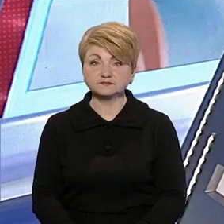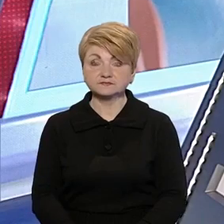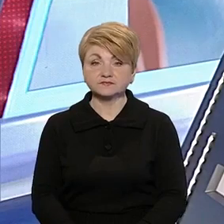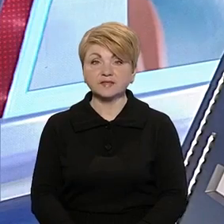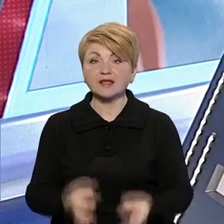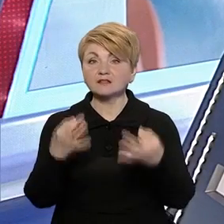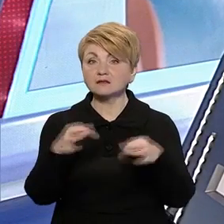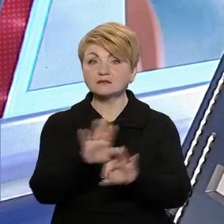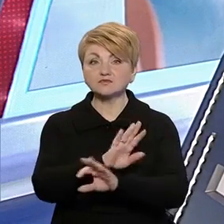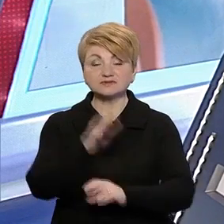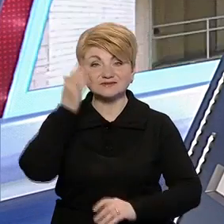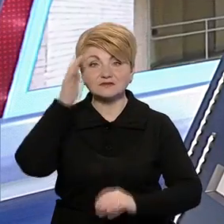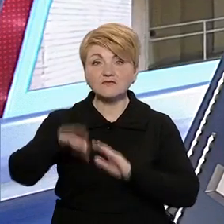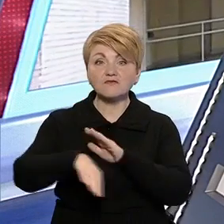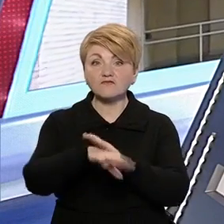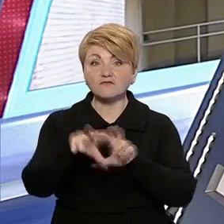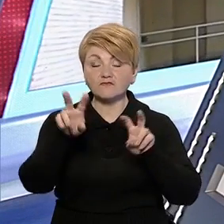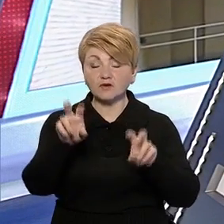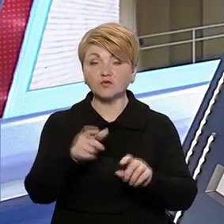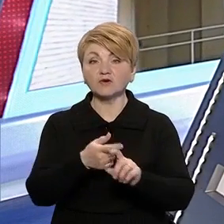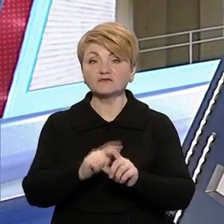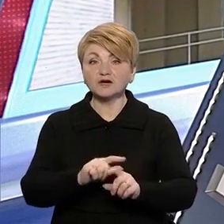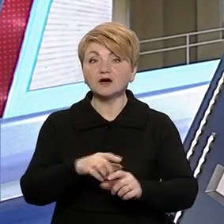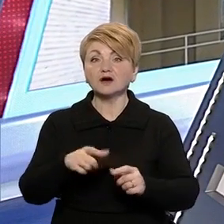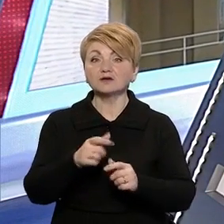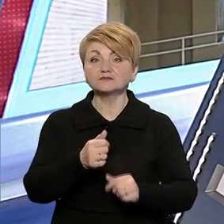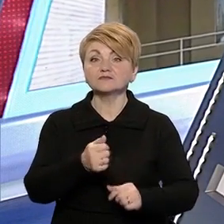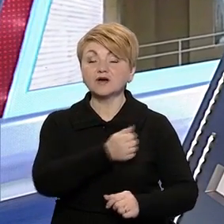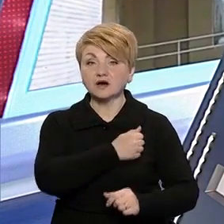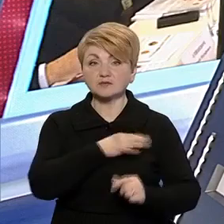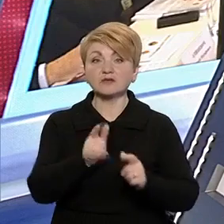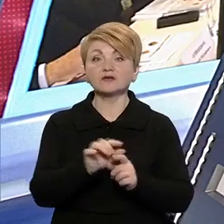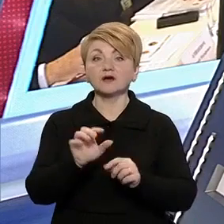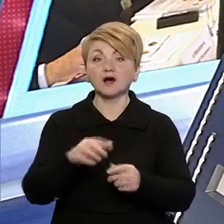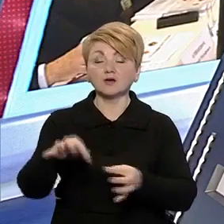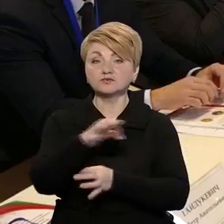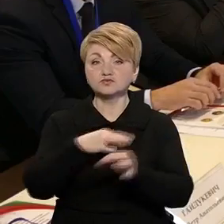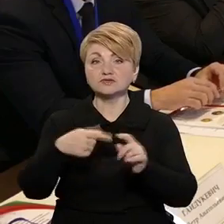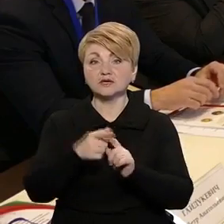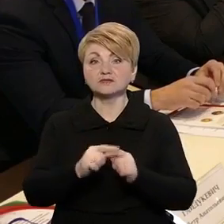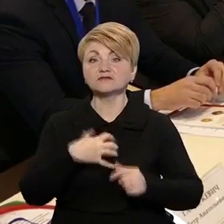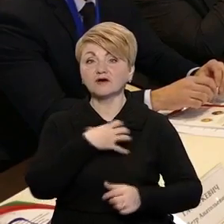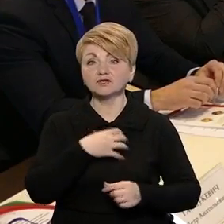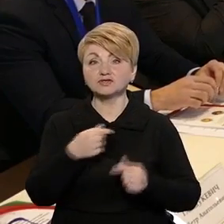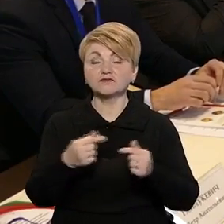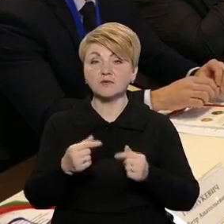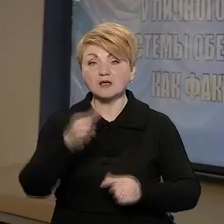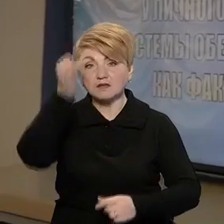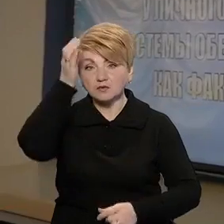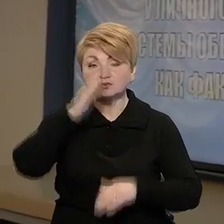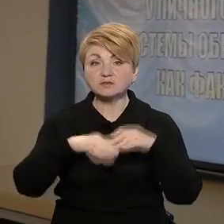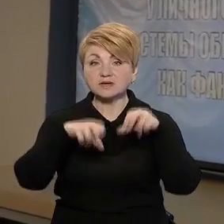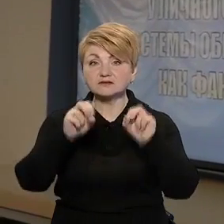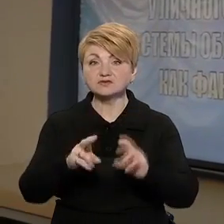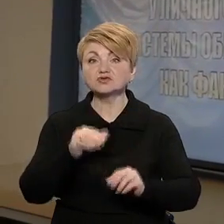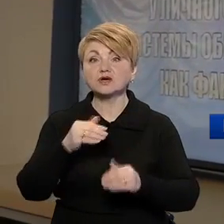не допустить идеологического вакуума в силовых структурах и обсудить актуальные наработки ведомством минске состоялась научно-практическая конференция